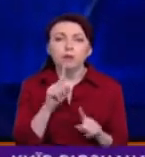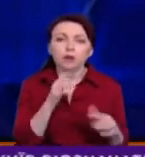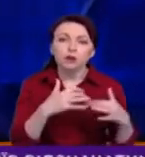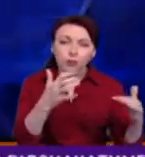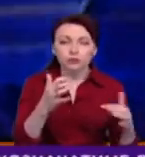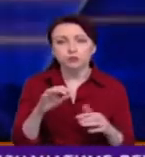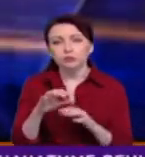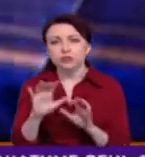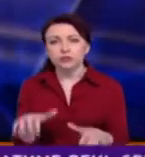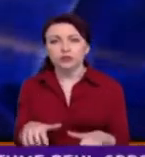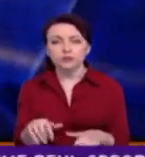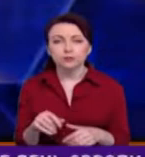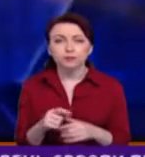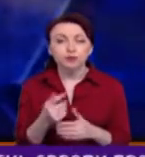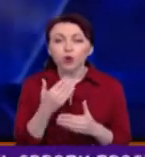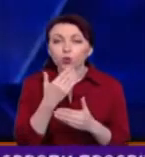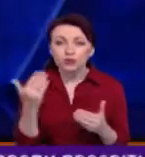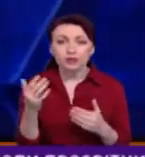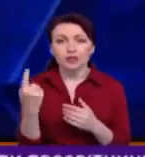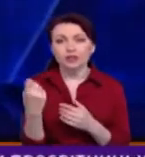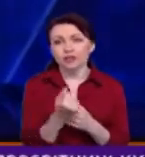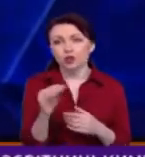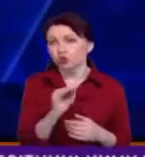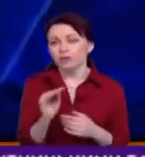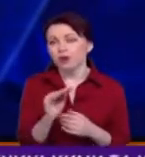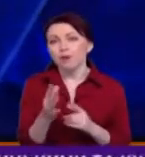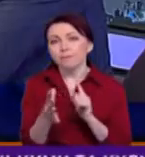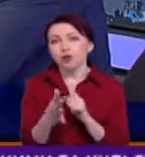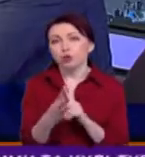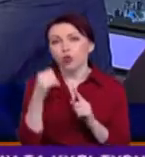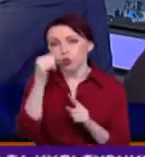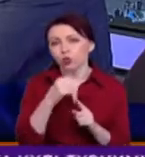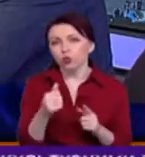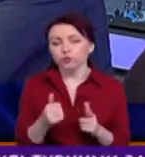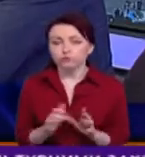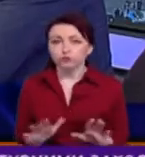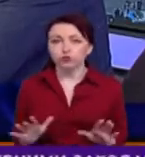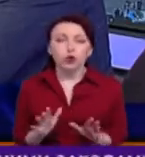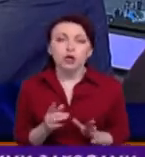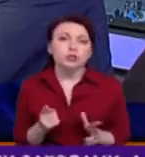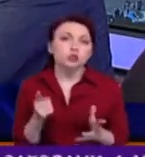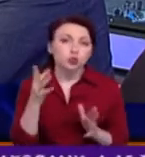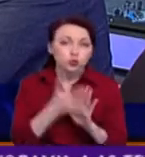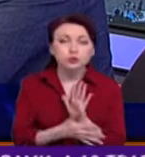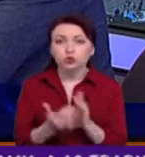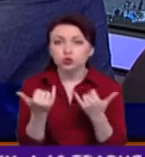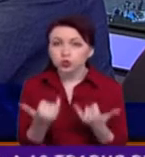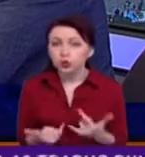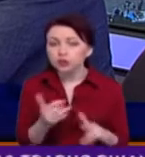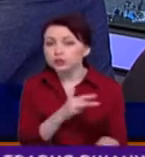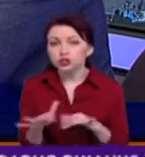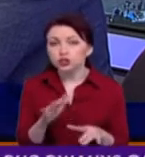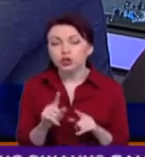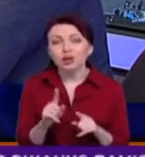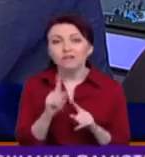жовтня 5-го року повноважень. Після того зрозуміло, що діюча на сьогоднішній день Верховна Рада автоматично